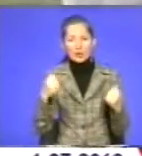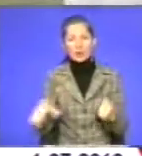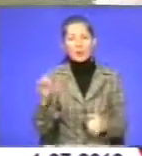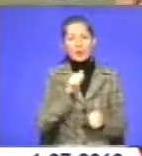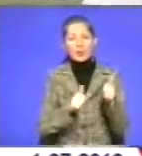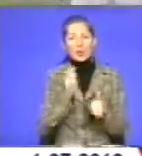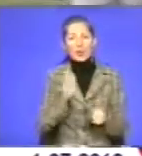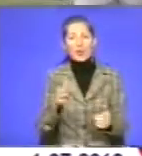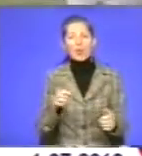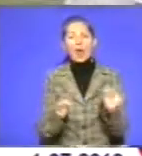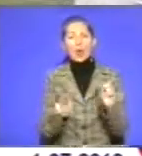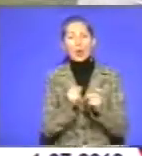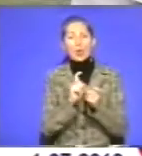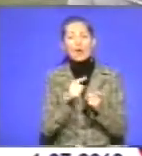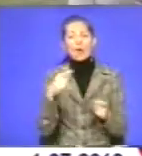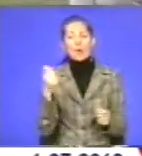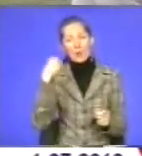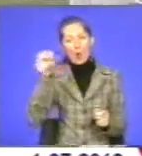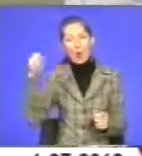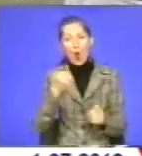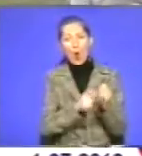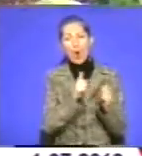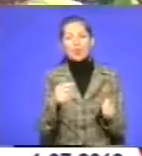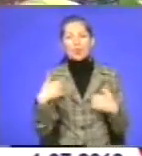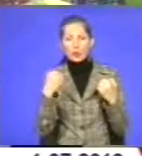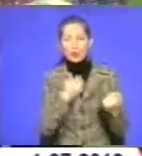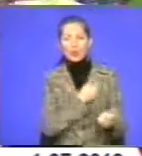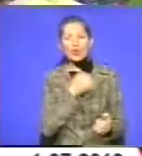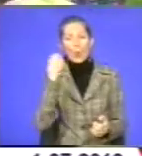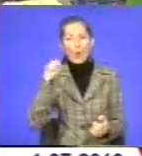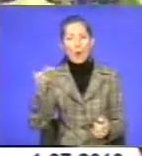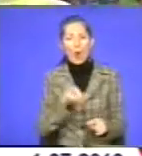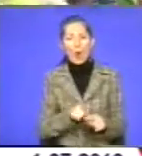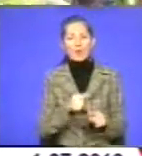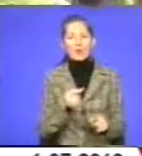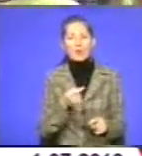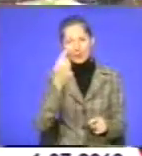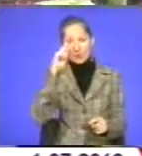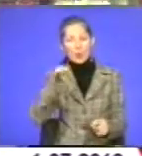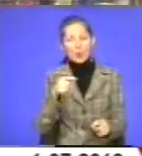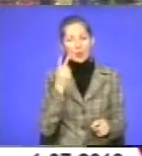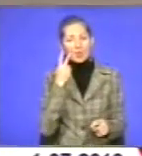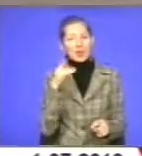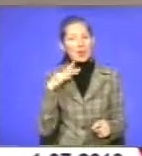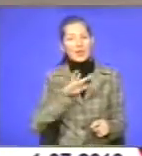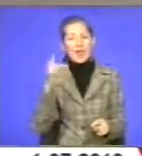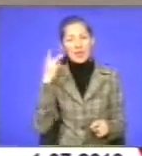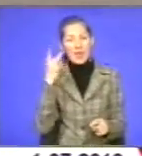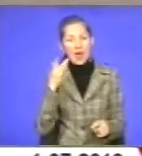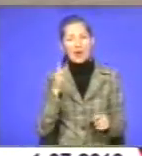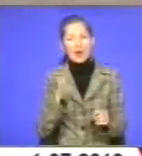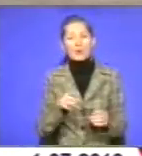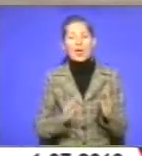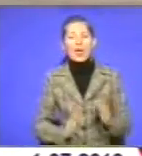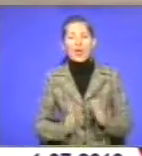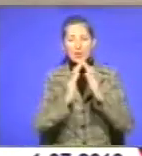за першість. Кожен спортсмен прагнув перемоги, а це, як відомо, завжди дається нелегко. Вершина слави підкоряється сильнішим,